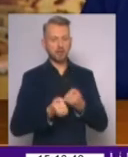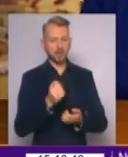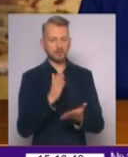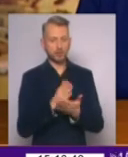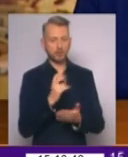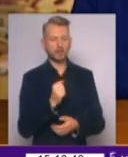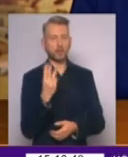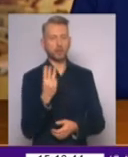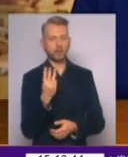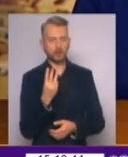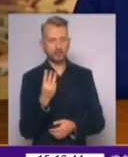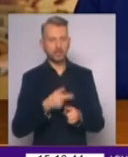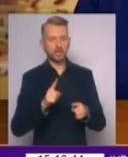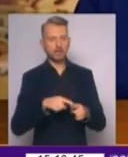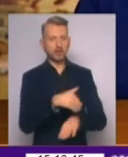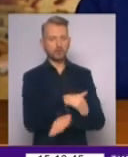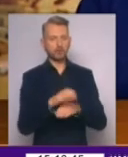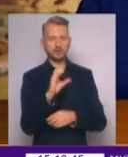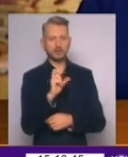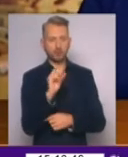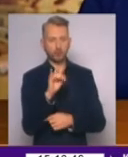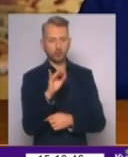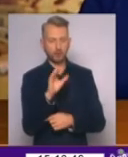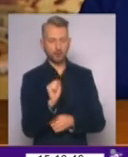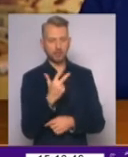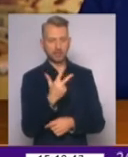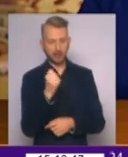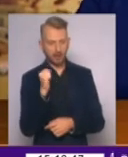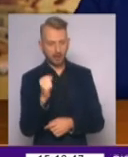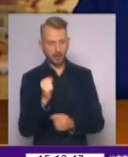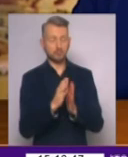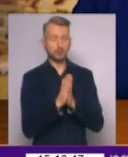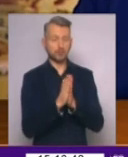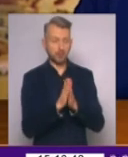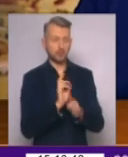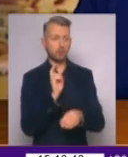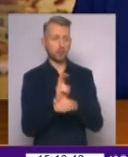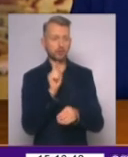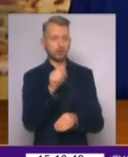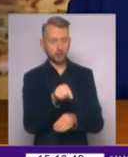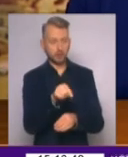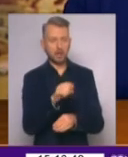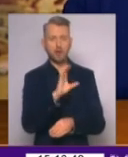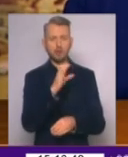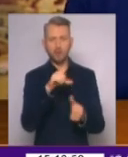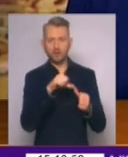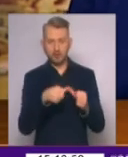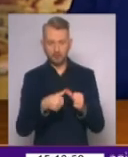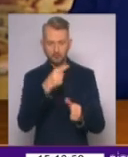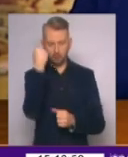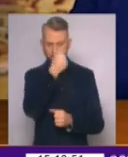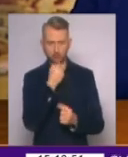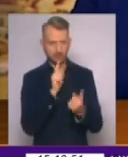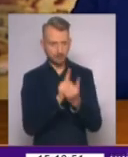на Троєщині. Це на вулиці Сабурова, 3А. Будь ласка, можете туди приходити. По середам я веду особистий прийом. А